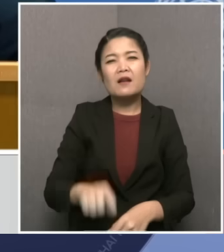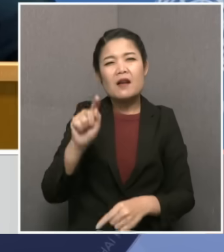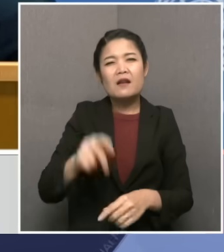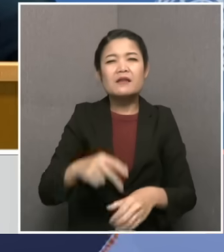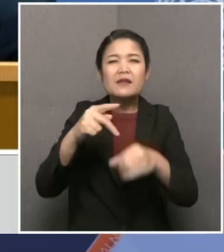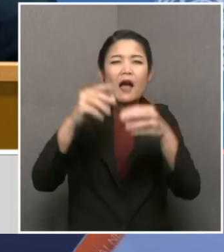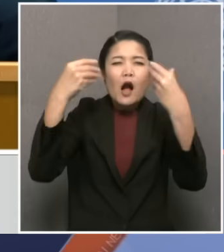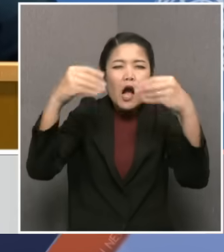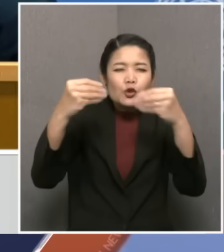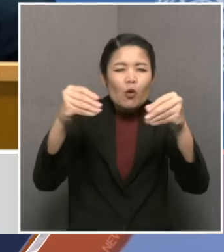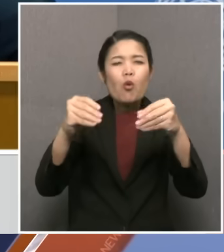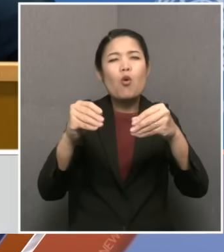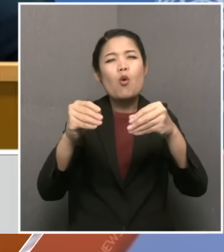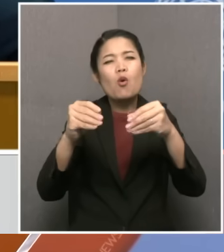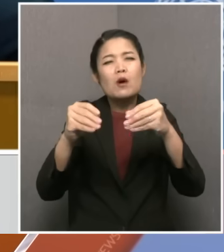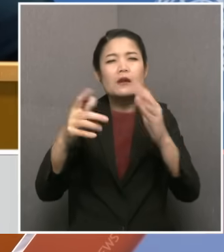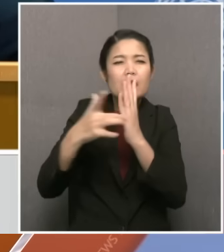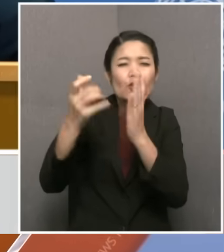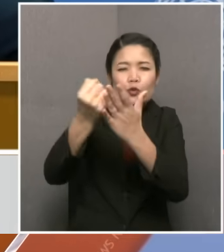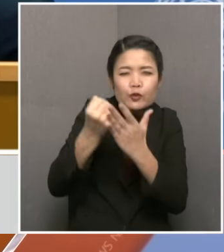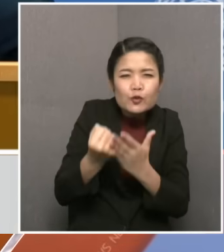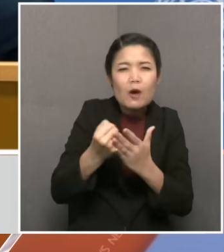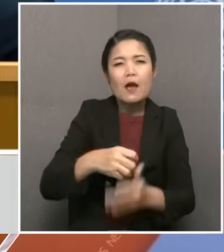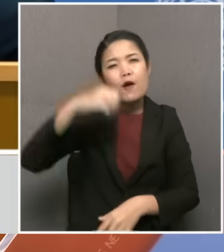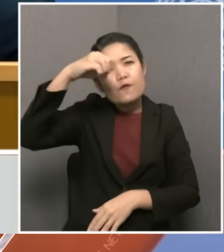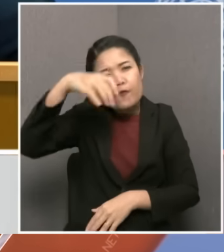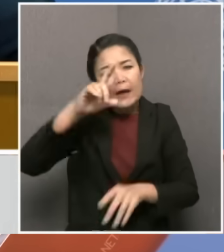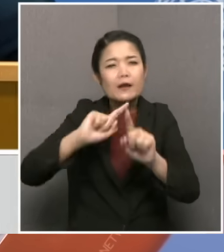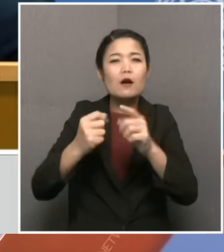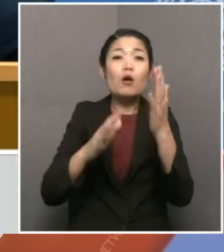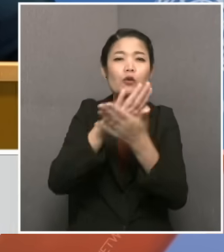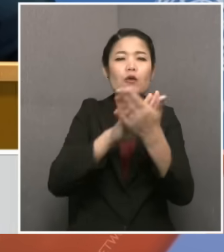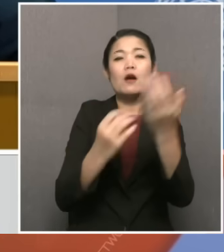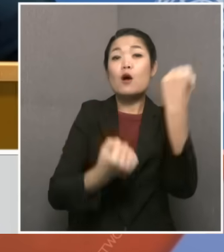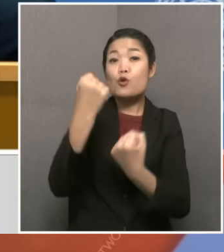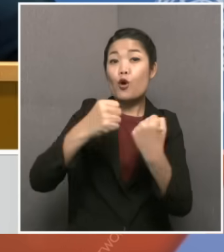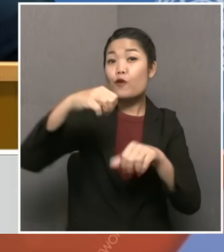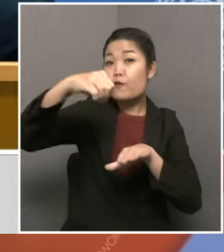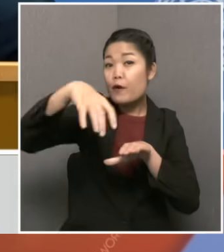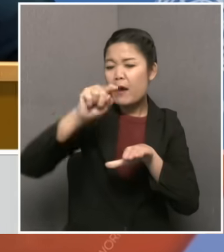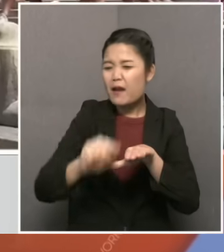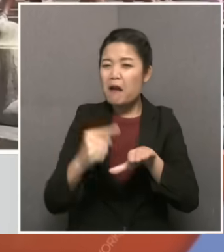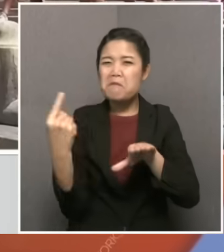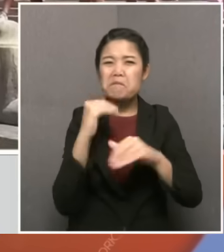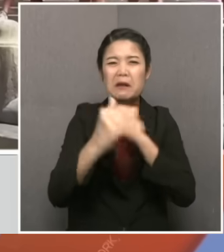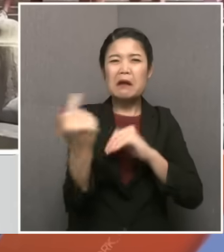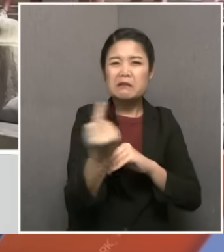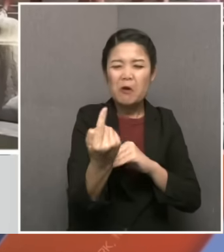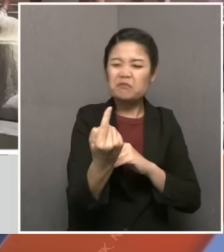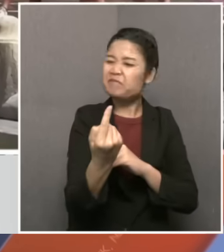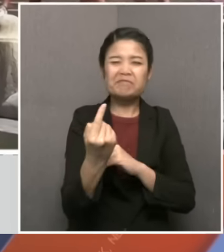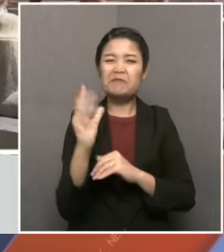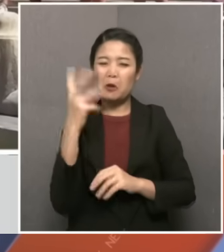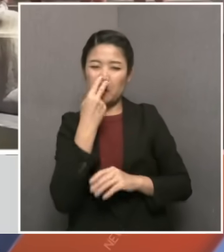โดยการพูดง่ายนำเทคโนโลยีเข้ามาลดไฟฟ้าอะไรต่างๆอย่างเดียวนะซึ่งขณะนี้มันมองอย่างนั้นนะฮะโลกเขามองประเทศไทยแบ